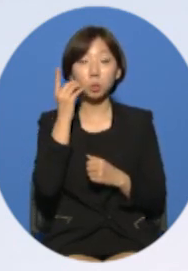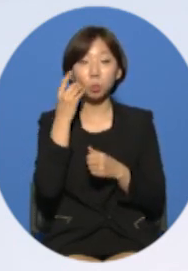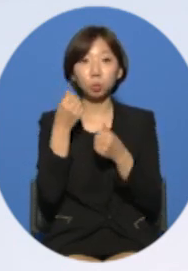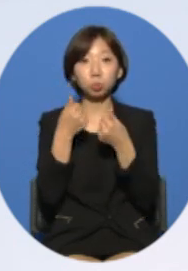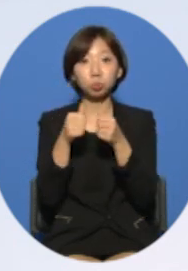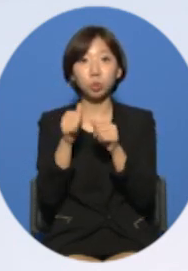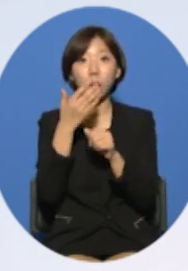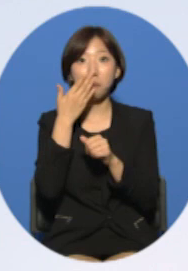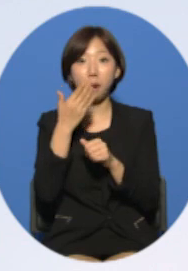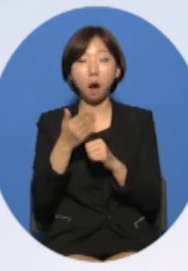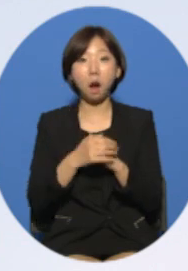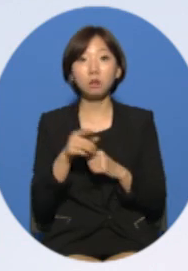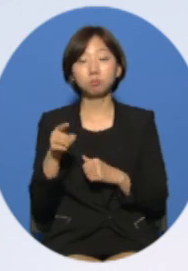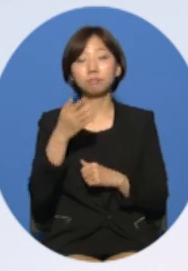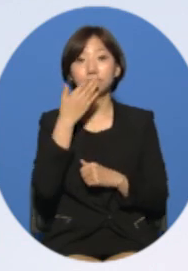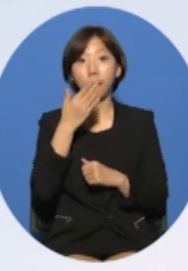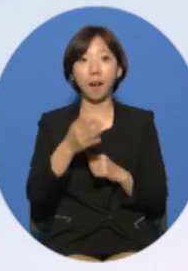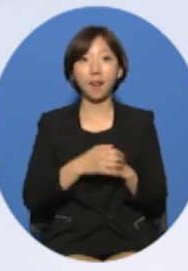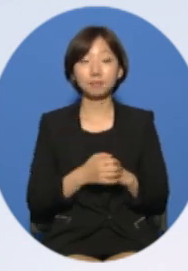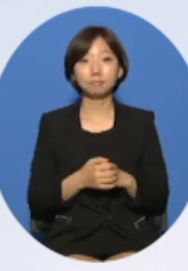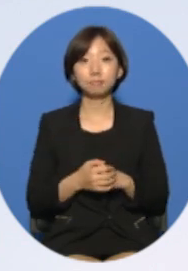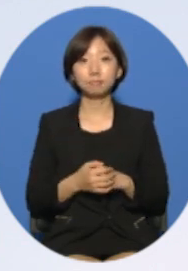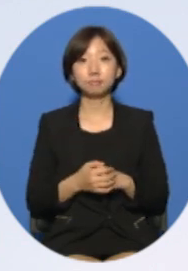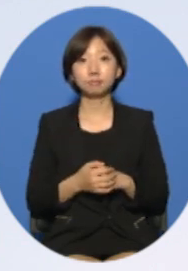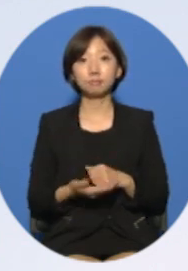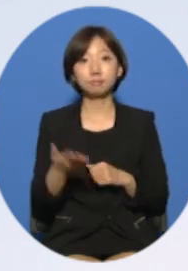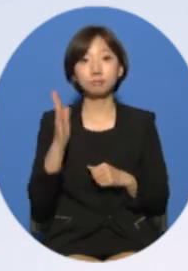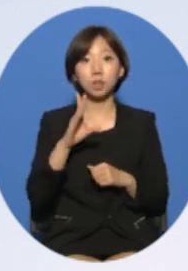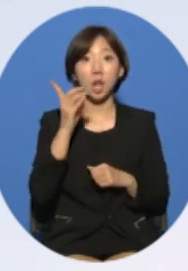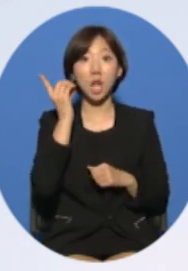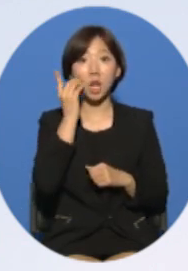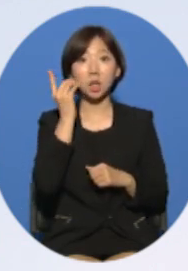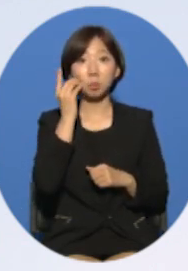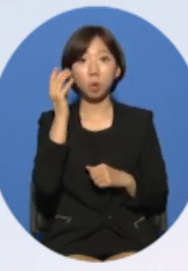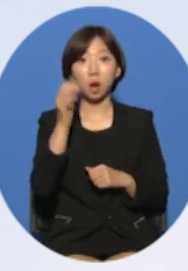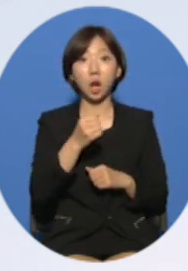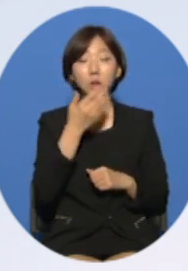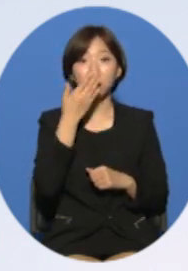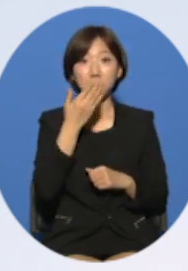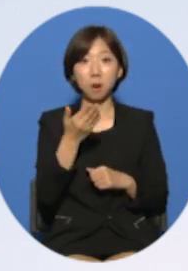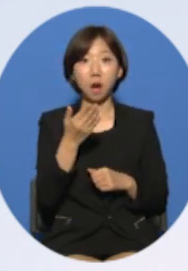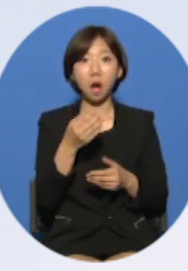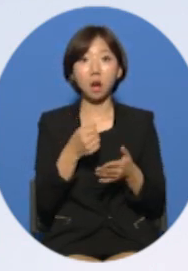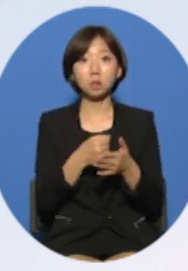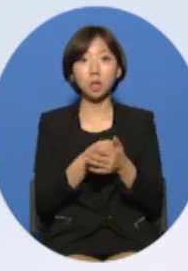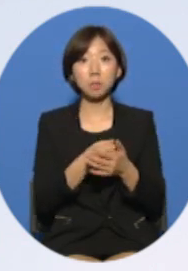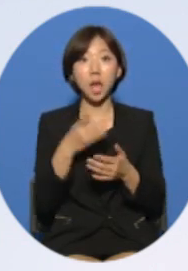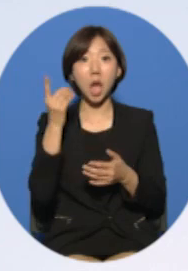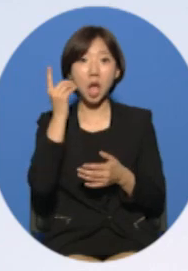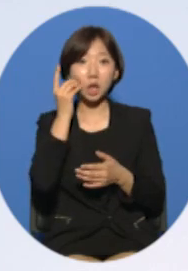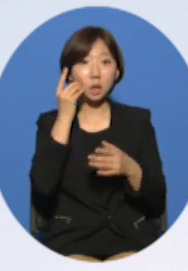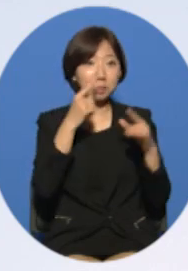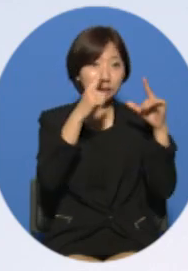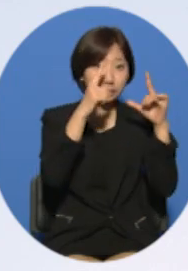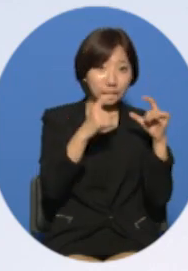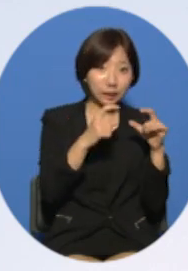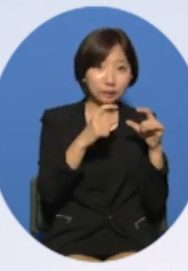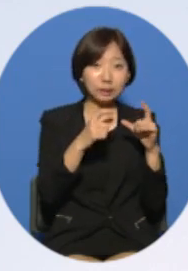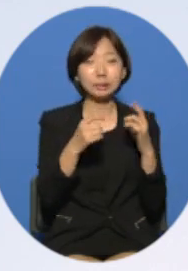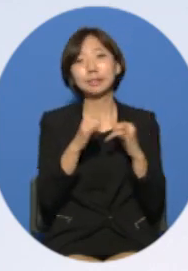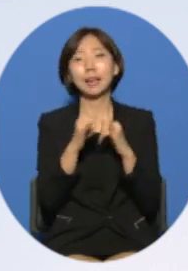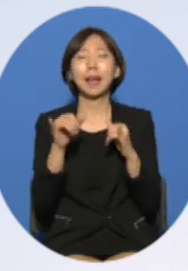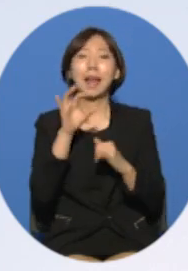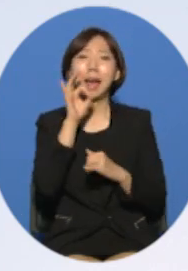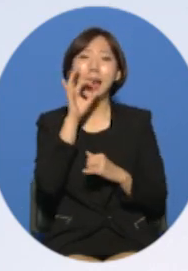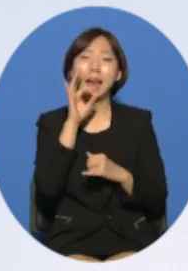네네. 그것도 가능합니다. 아, 그래요? 예. 네. 근데 이제 모바일이 가능하다니까 네. 그 신분증을 이렇게 찍거나 그냥 캡처해 가지고 오는 분들이